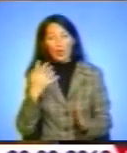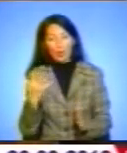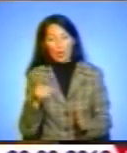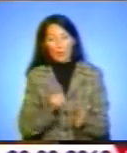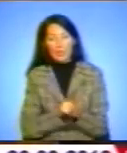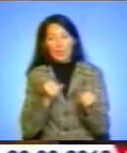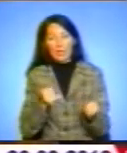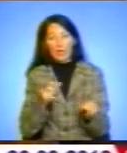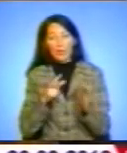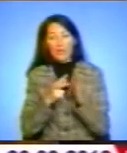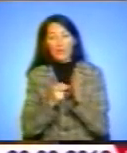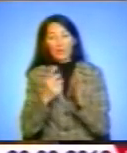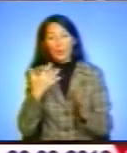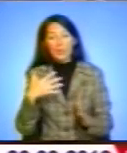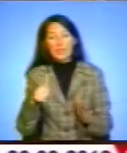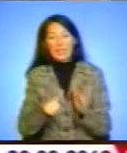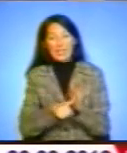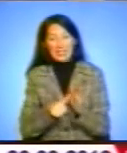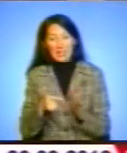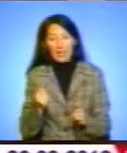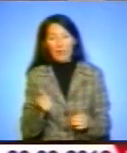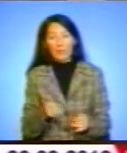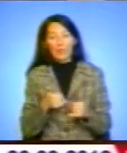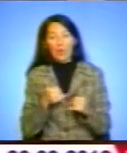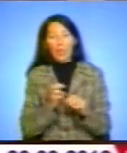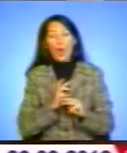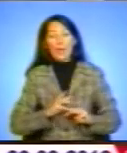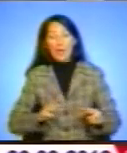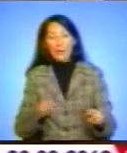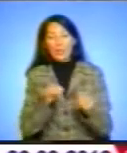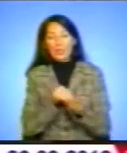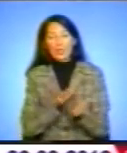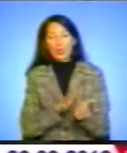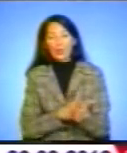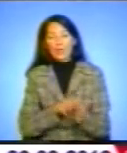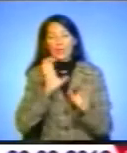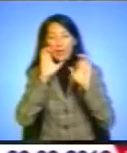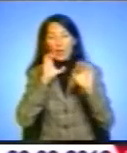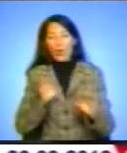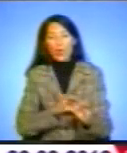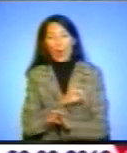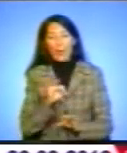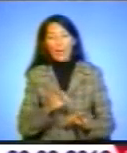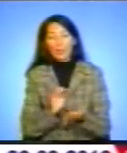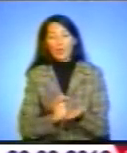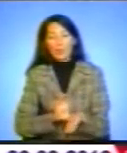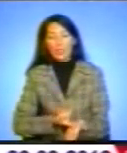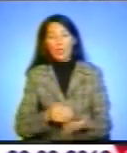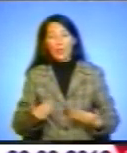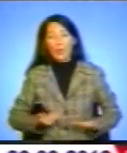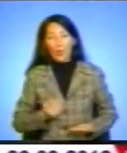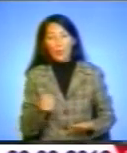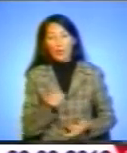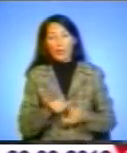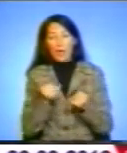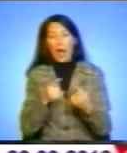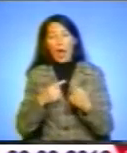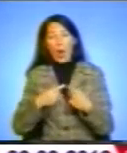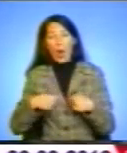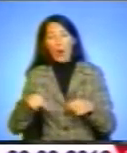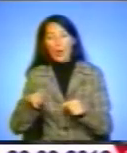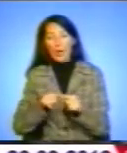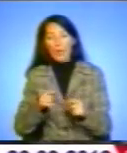становитиме 856 гривень. У парламенті зареєстрували законопроект про збільшення прожиткового мінімуму для окремих соціальних і демографічних груп,